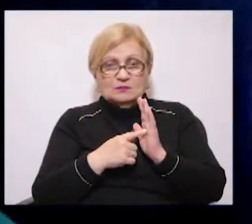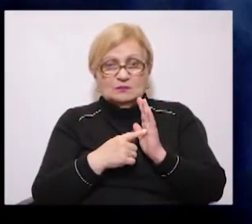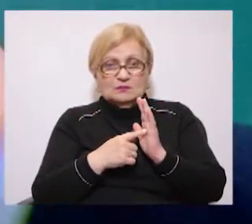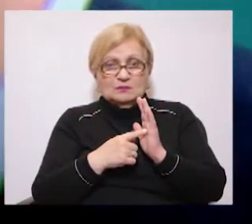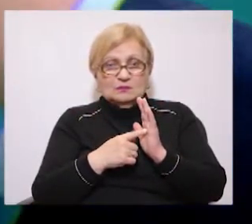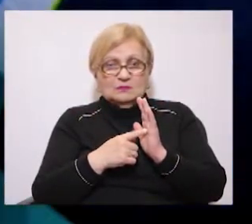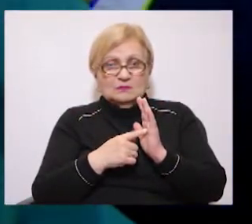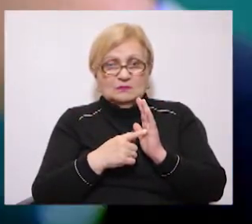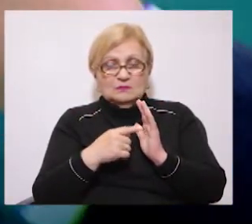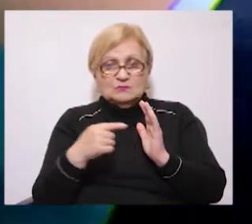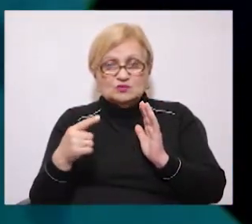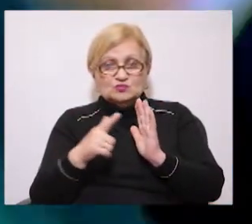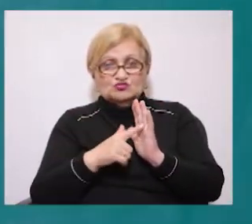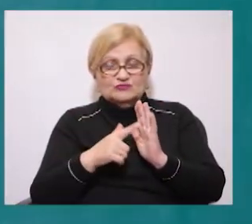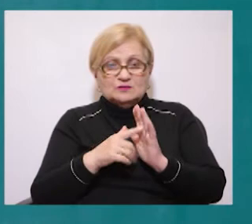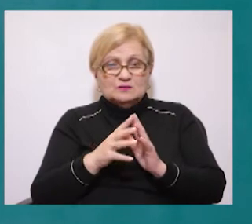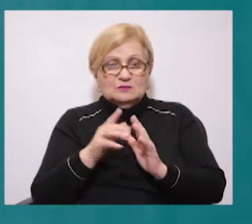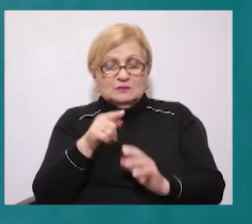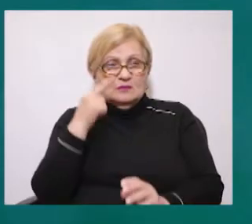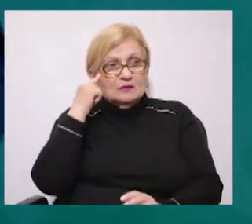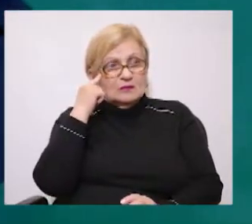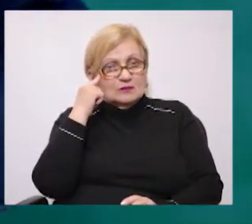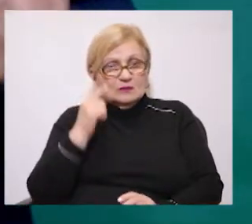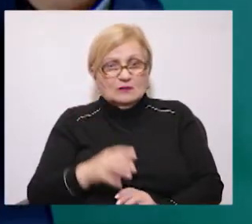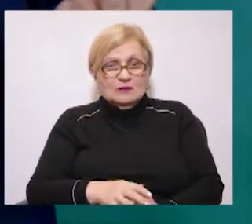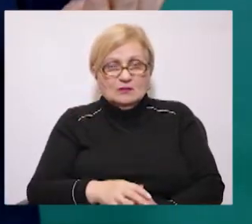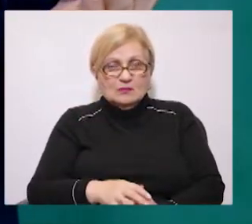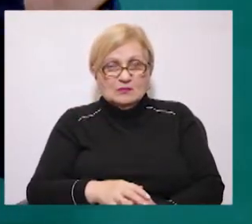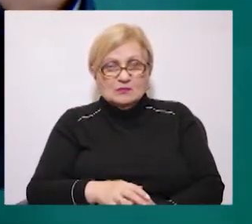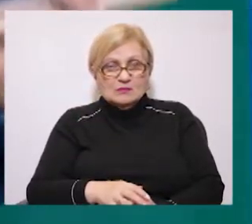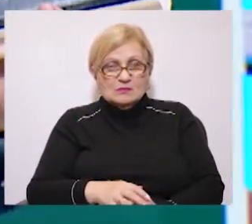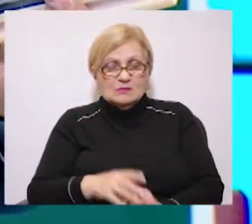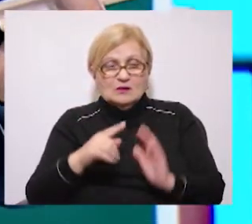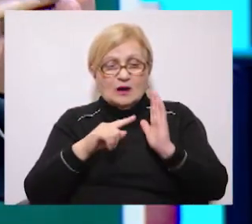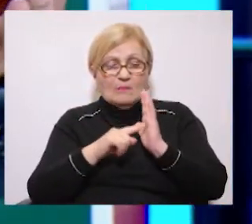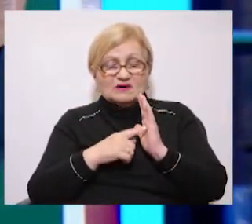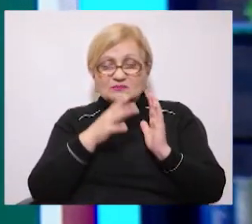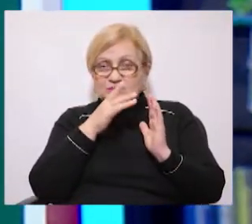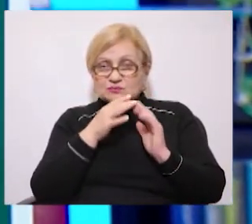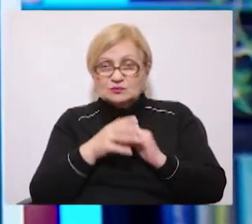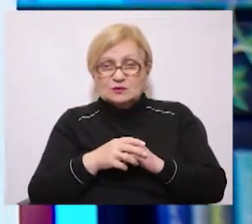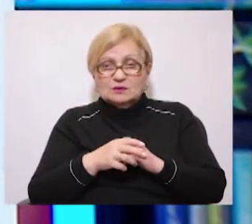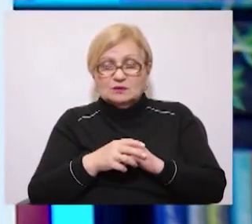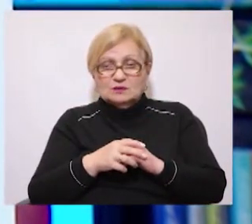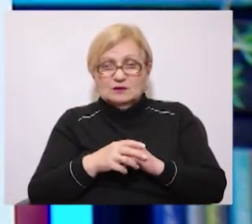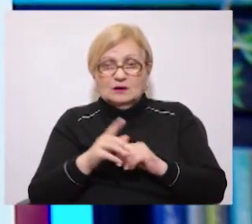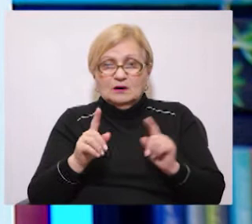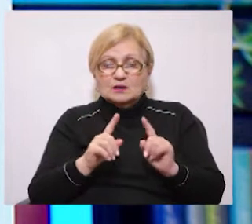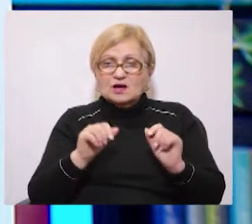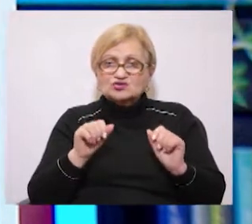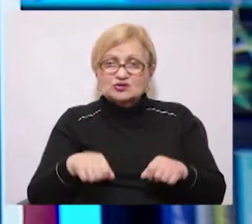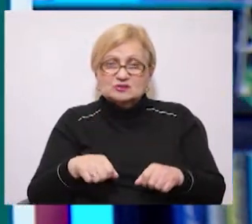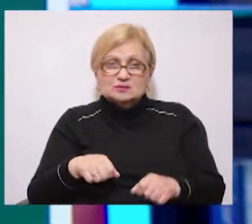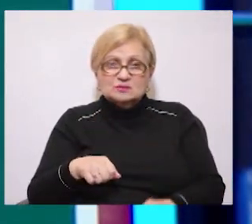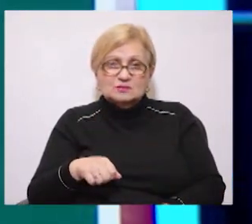დავწეროთ კიბე გამრავლე მინუს 7-ზე და ფიქრობენ. გამრავლების დროს რა შესაძლო ვარიანტი